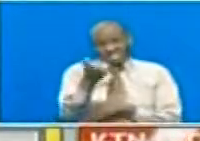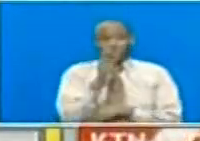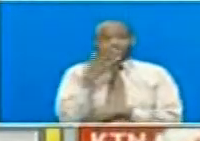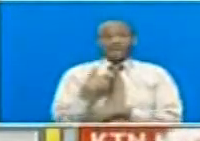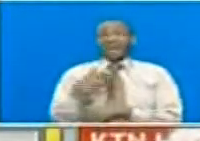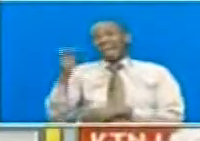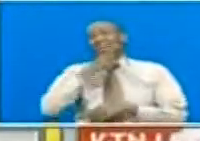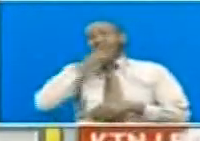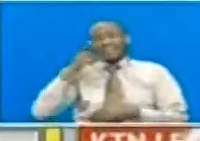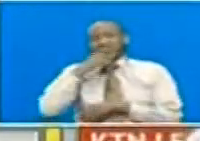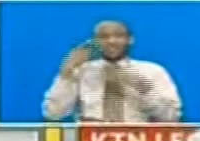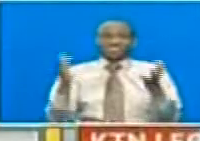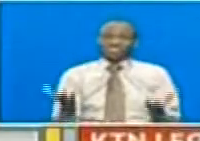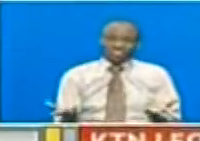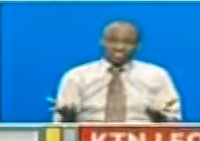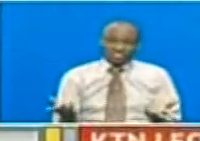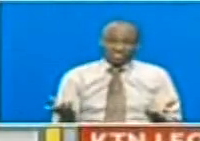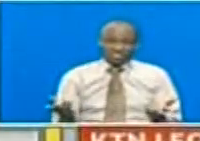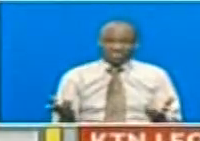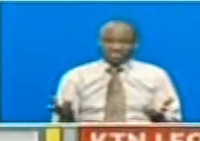baada ya mengine kukauka.